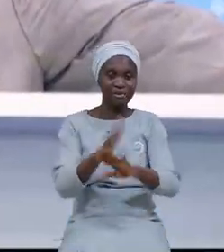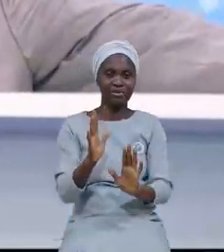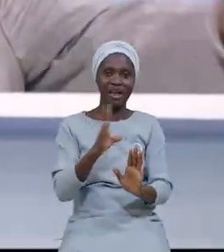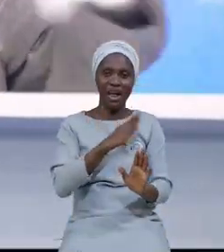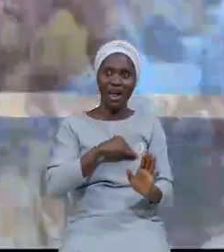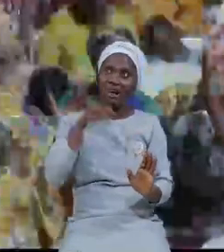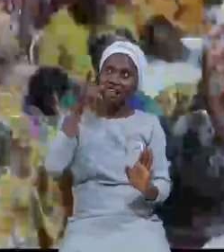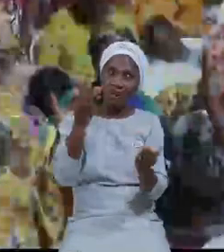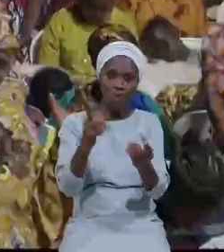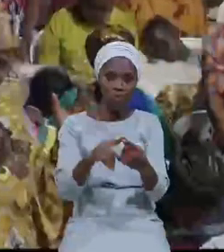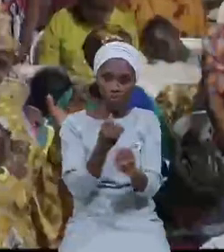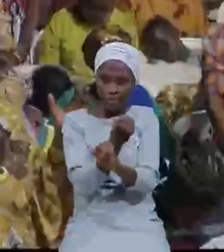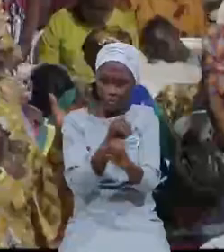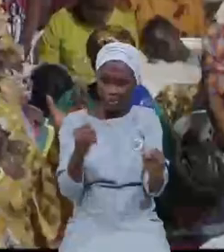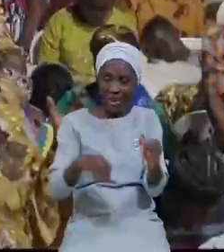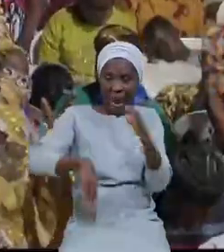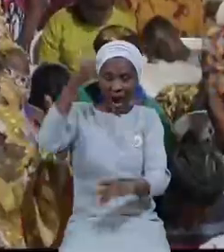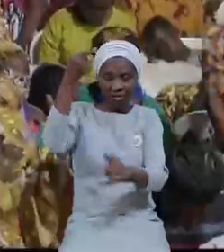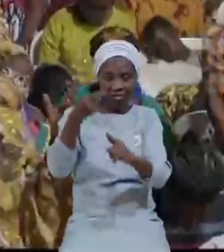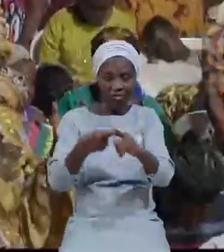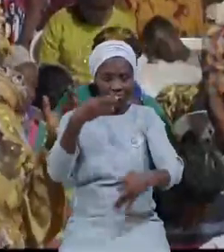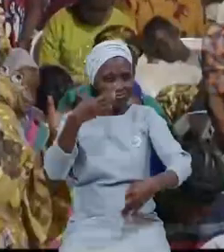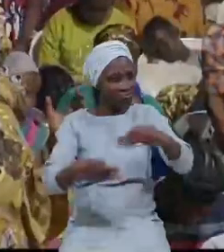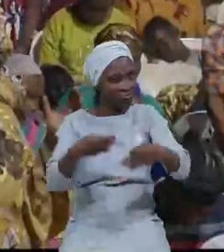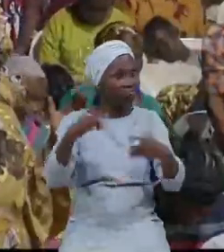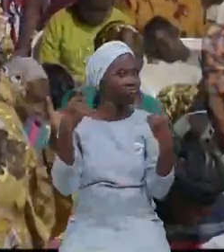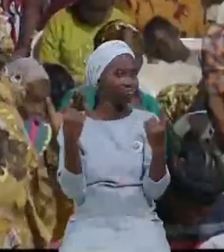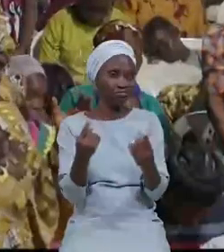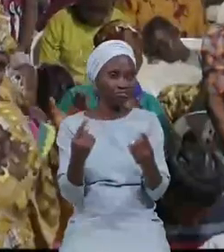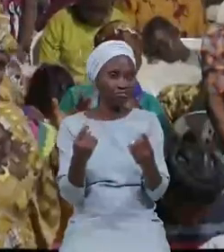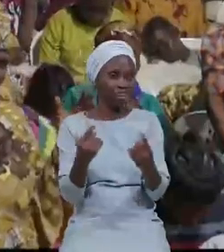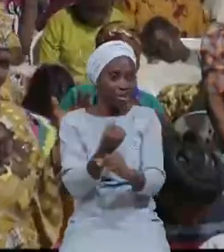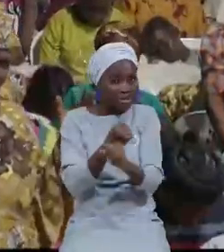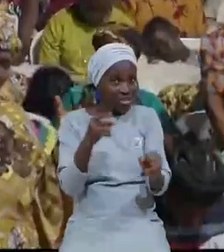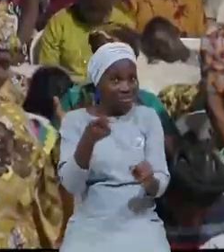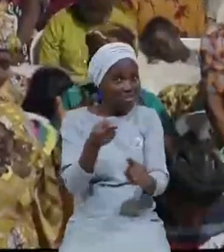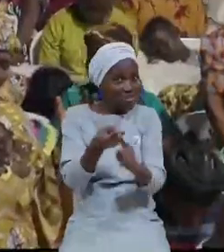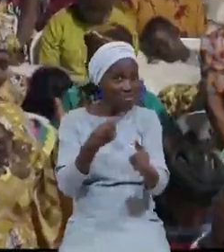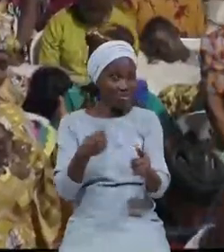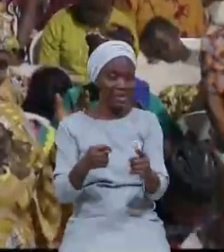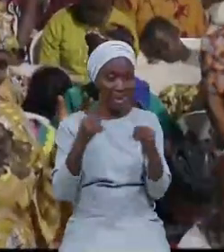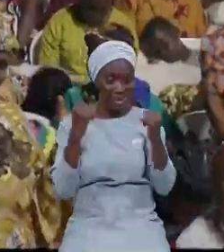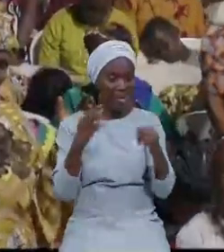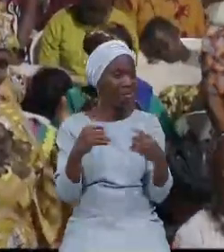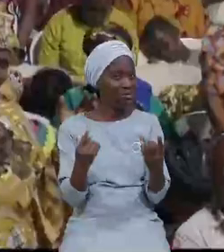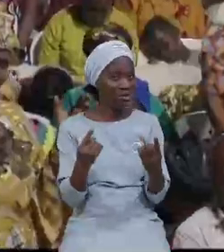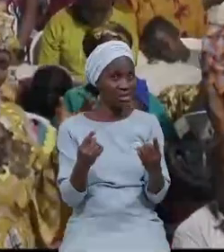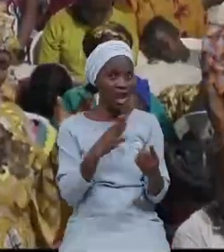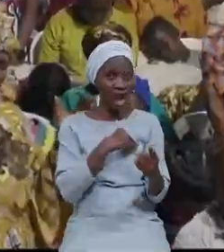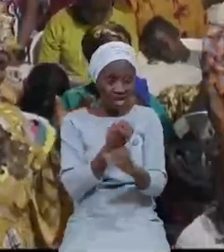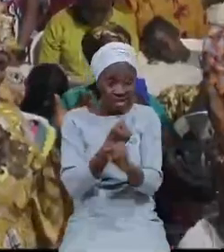sauver de la sentence du péché et te sauver du pouvoir du péché et te